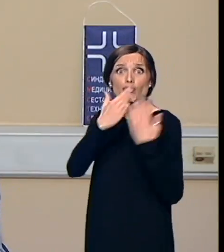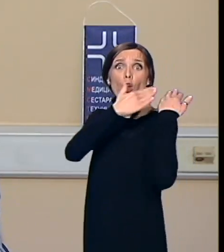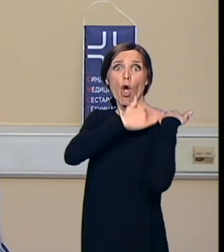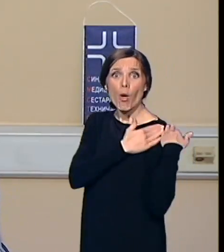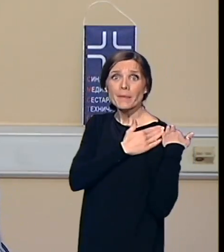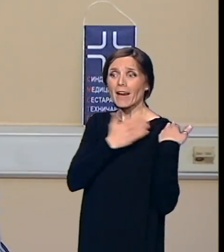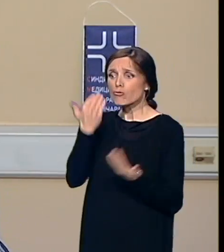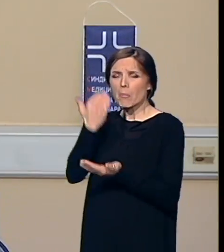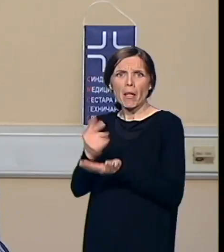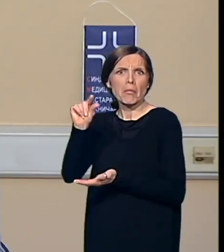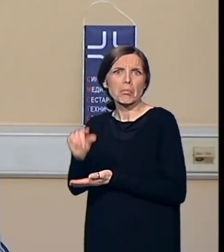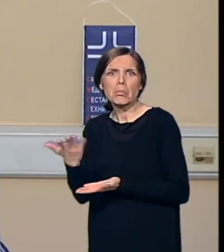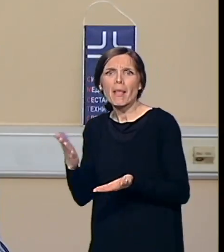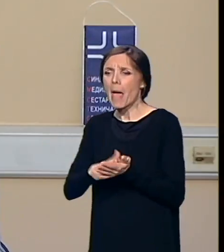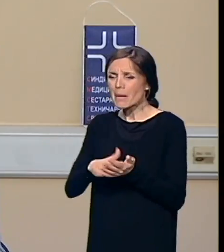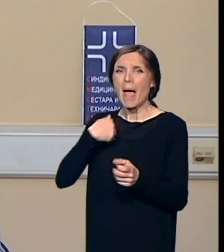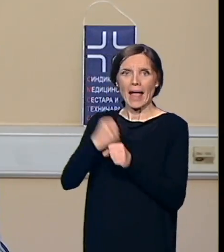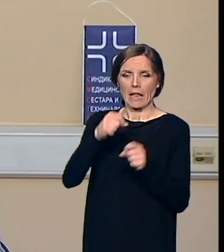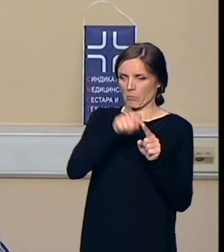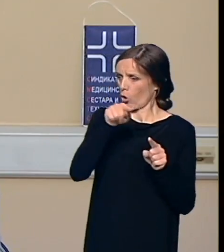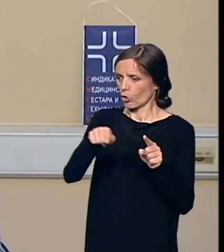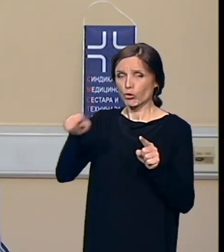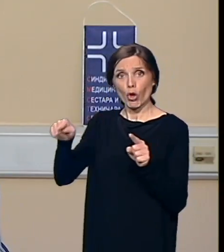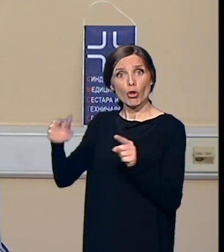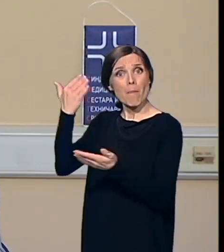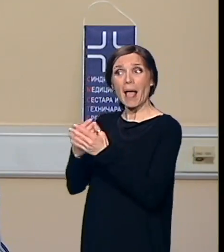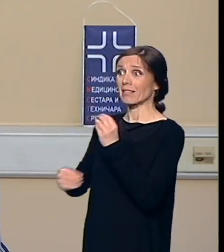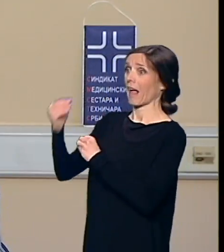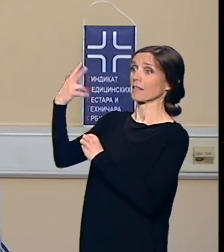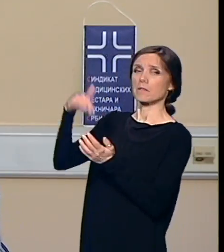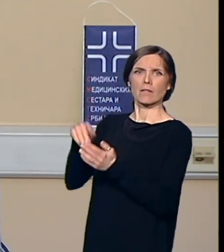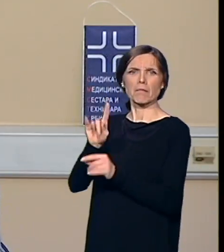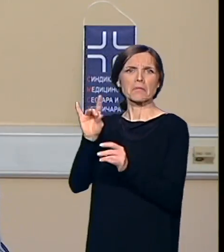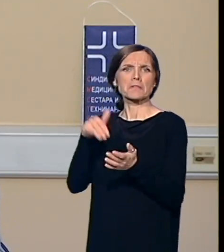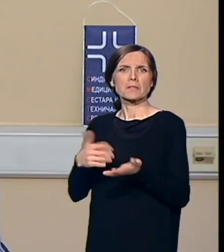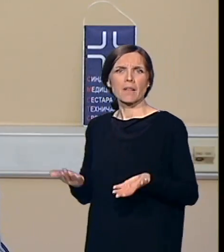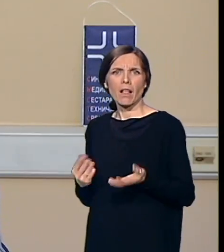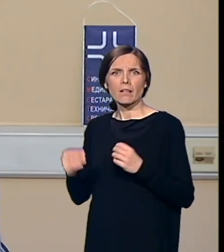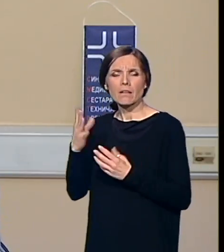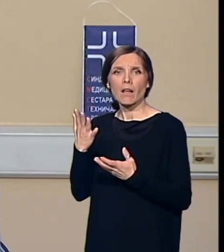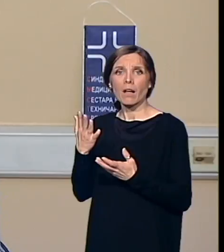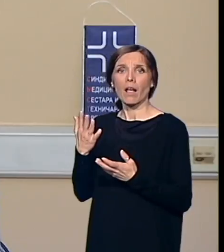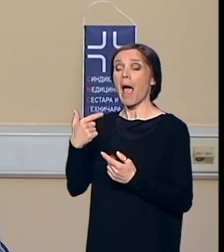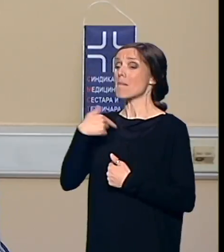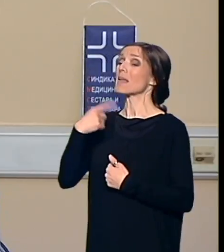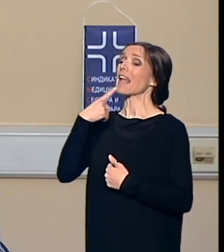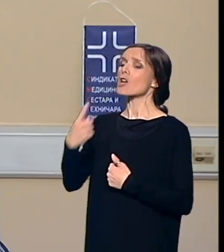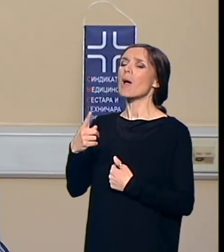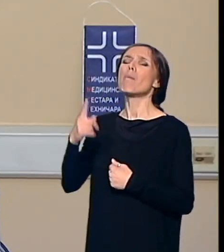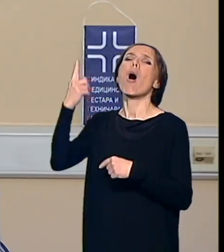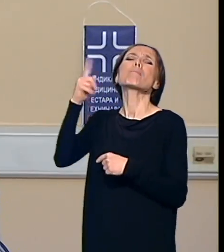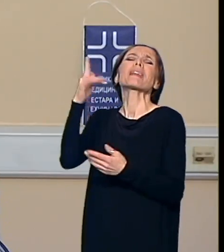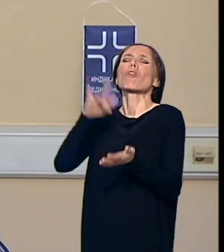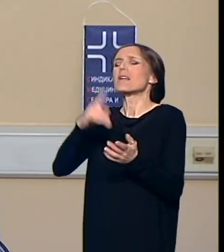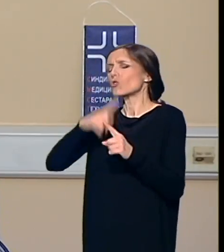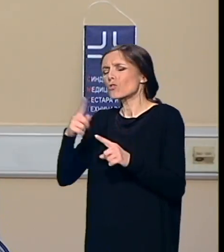nije 30.000, nego je 10. I kada kažemo da zarada nije u prvom planu, to znači da smo prestali